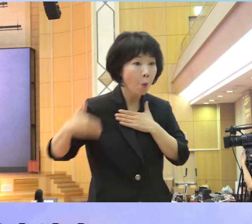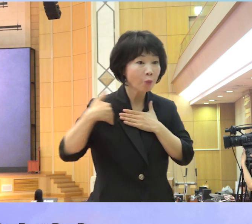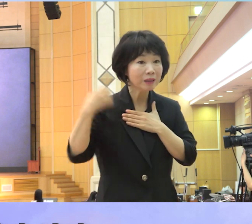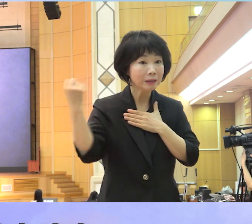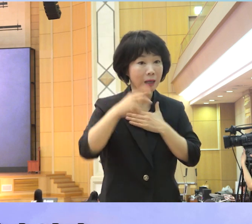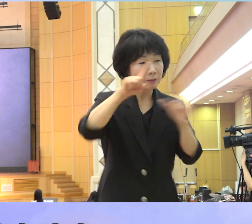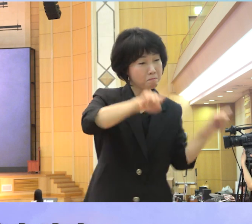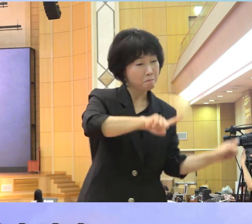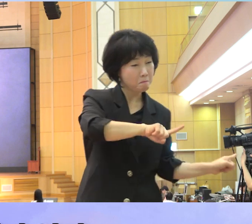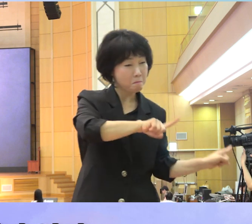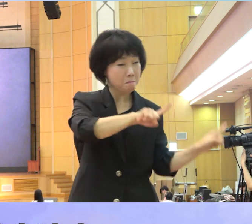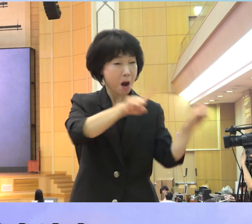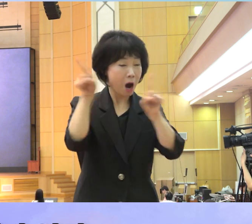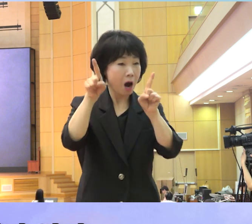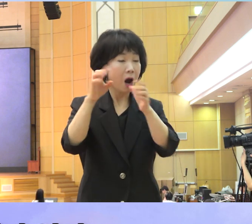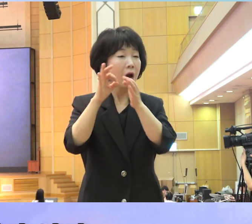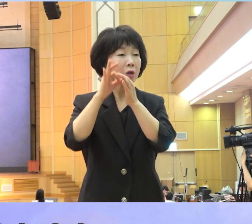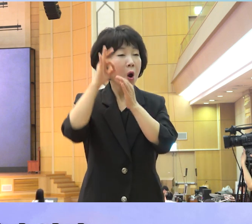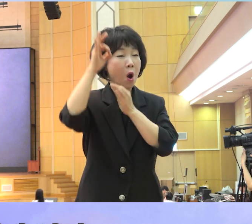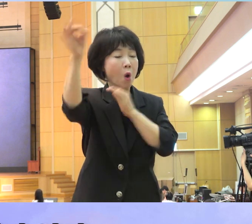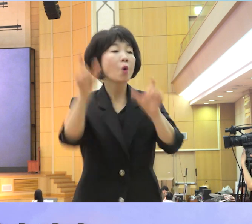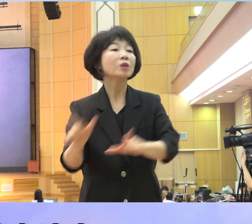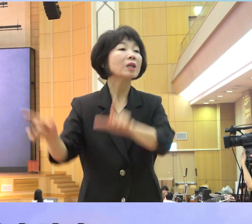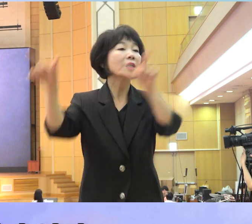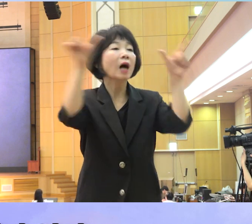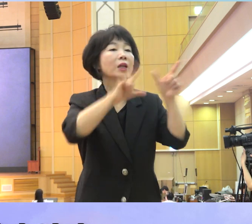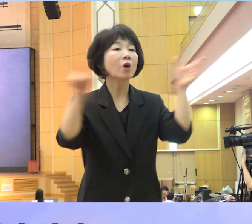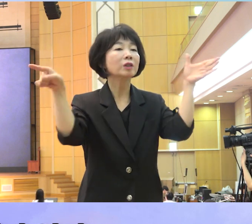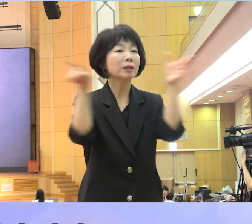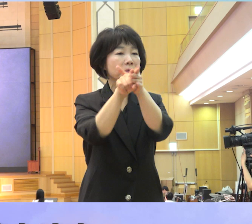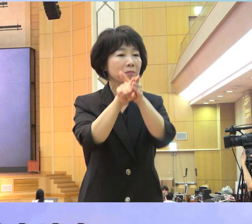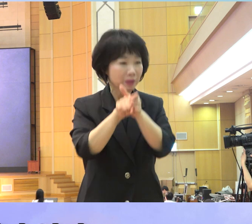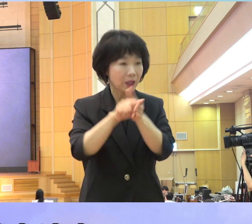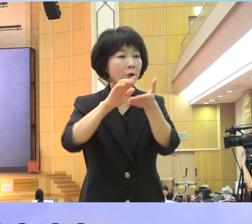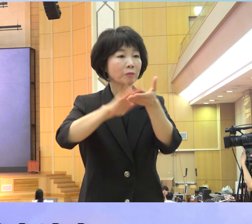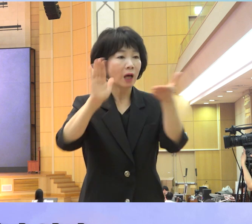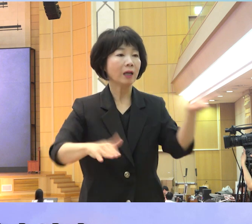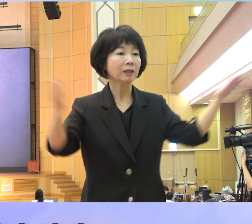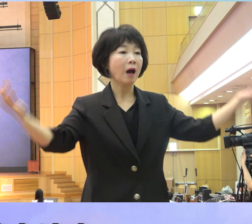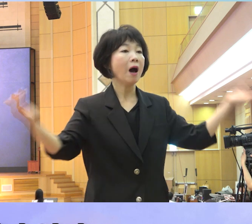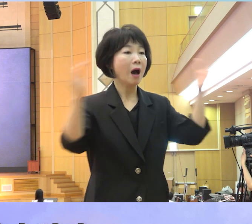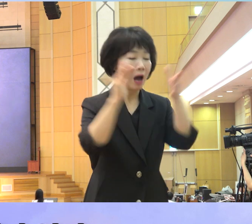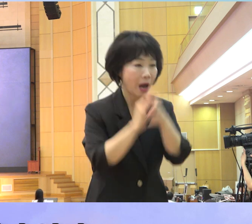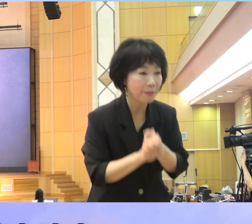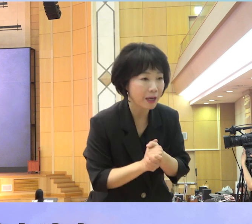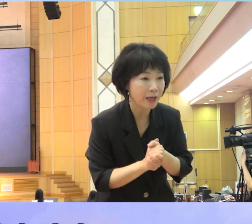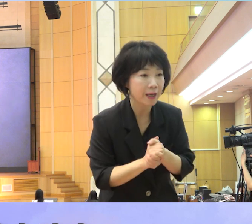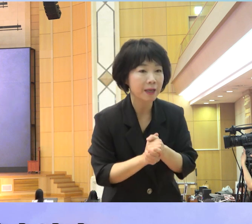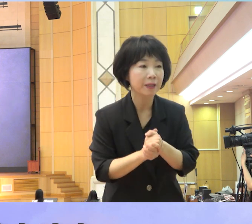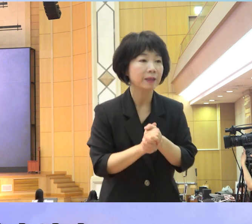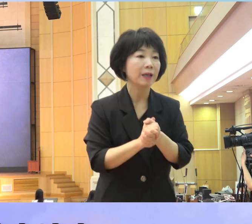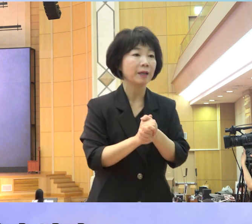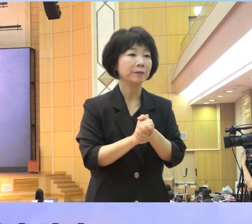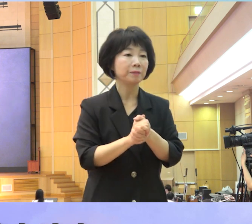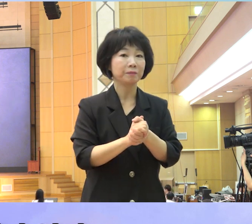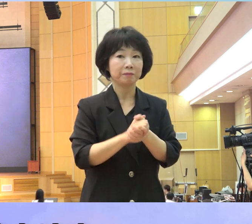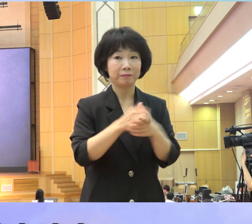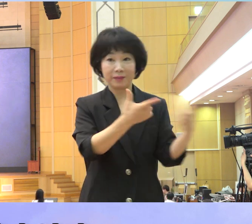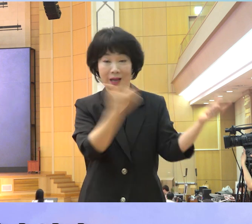것과 몸이 다시 사는 것과 영원히 사는 것을 믿사옵나이다.